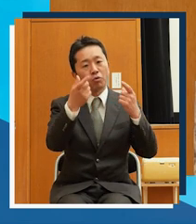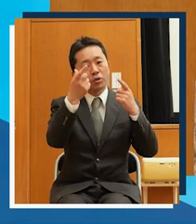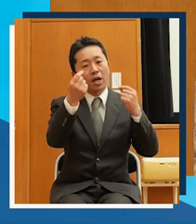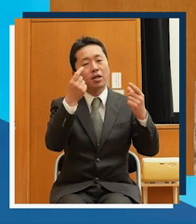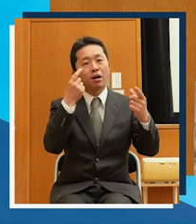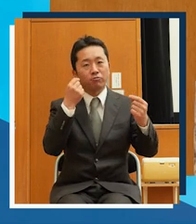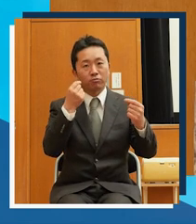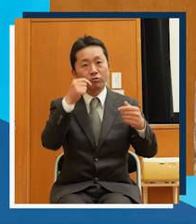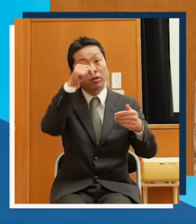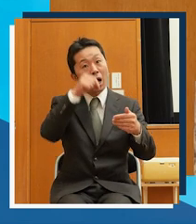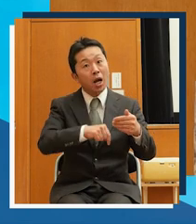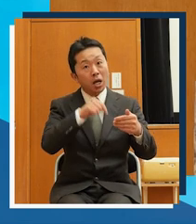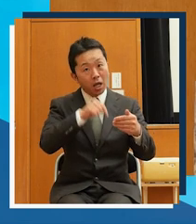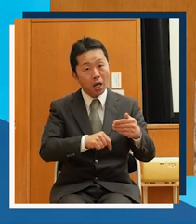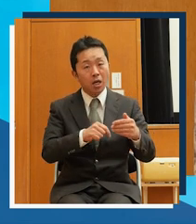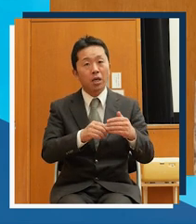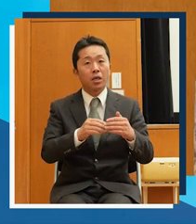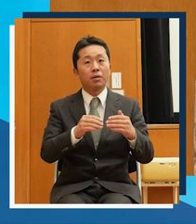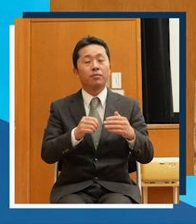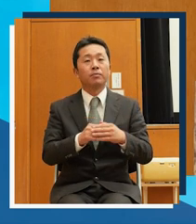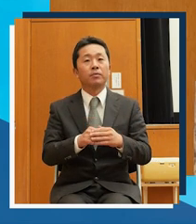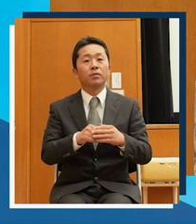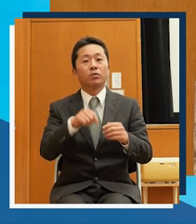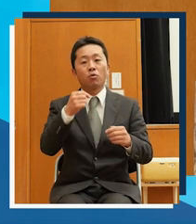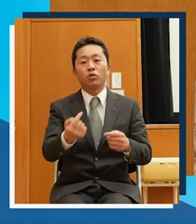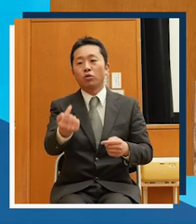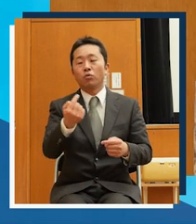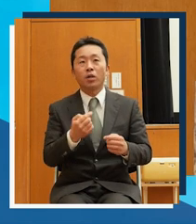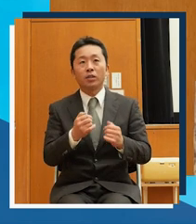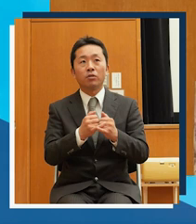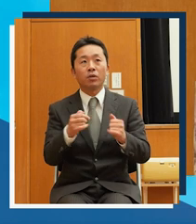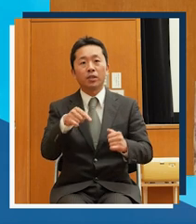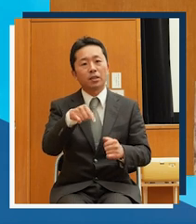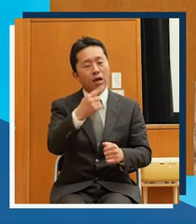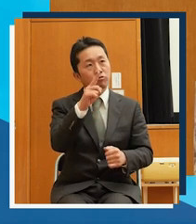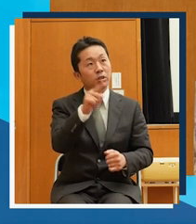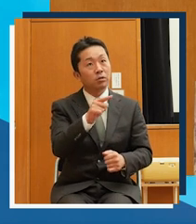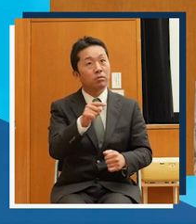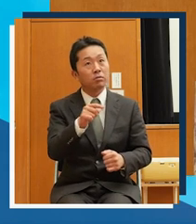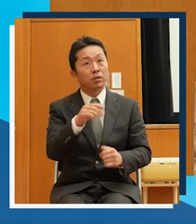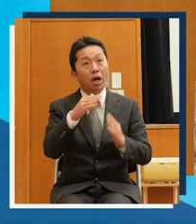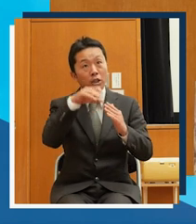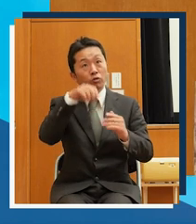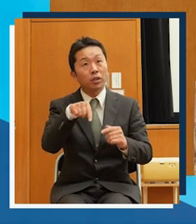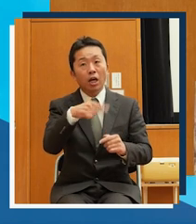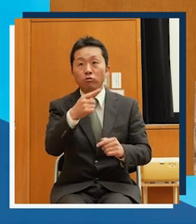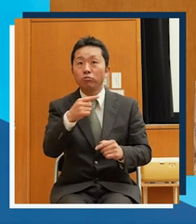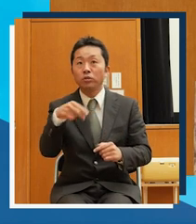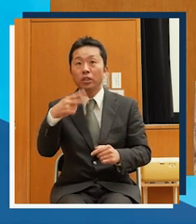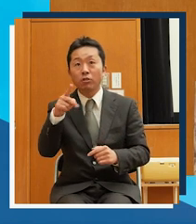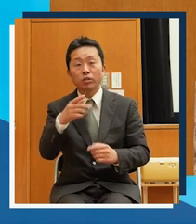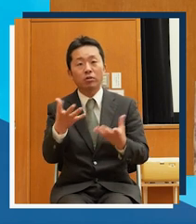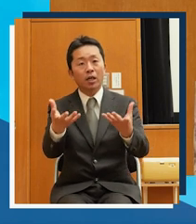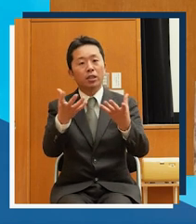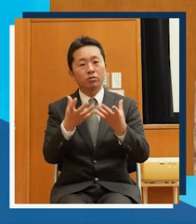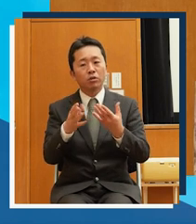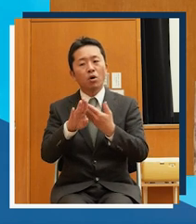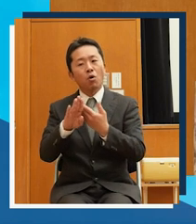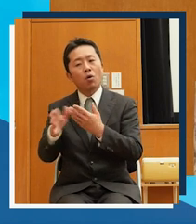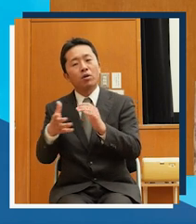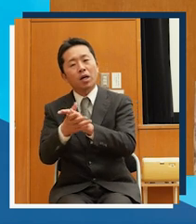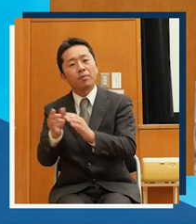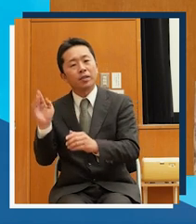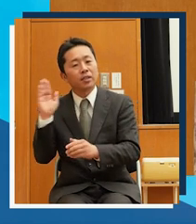大学ですけれどもここの会場に来られているのはあ100人とか200人だと思うんですが他の仲間にもちょっと話を聞いてもらいたいから